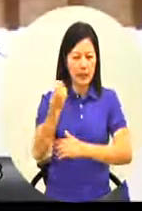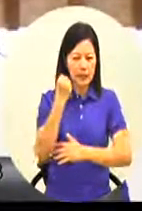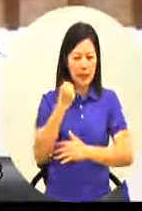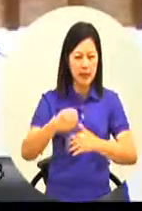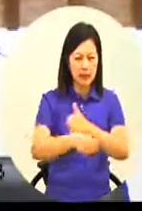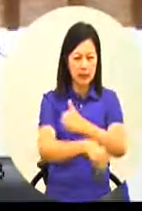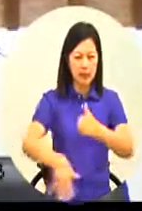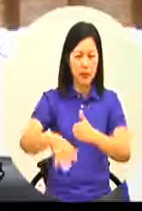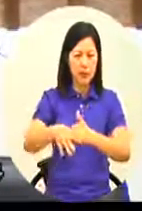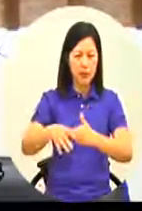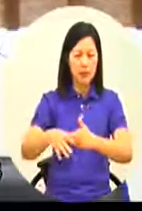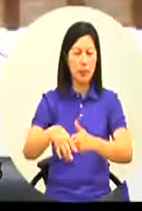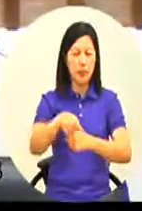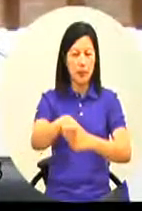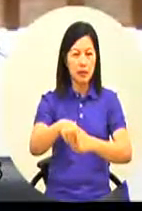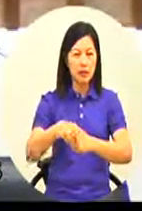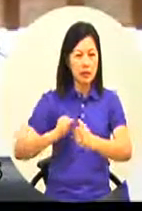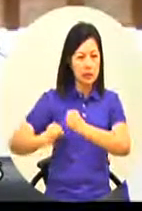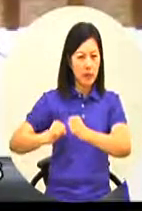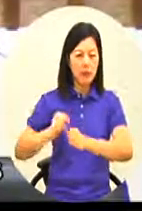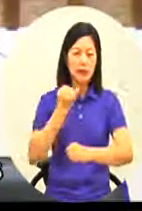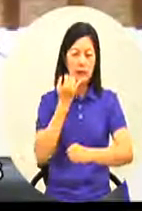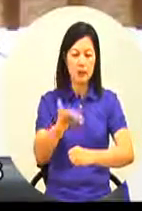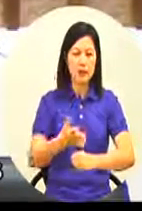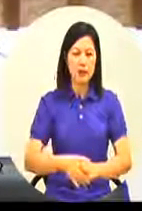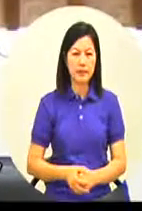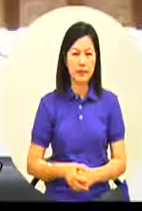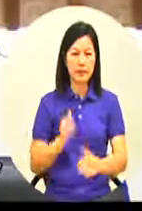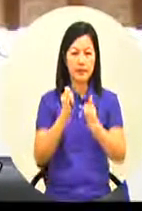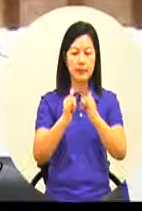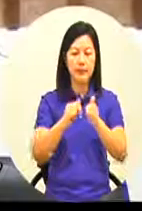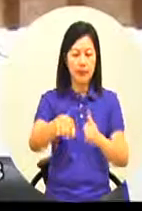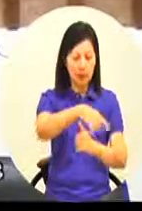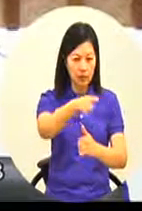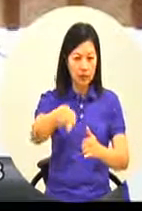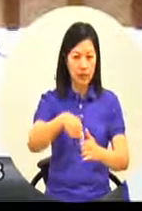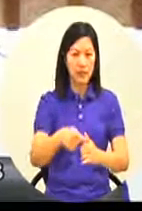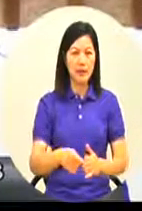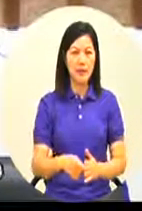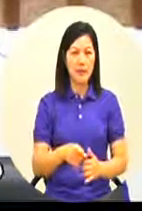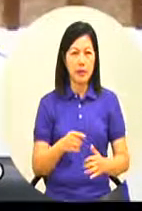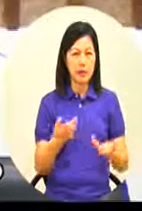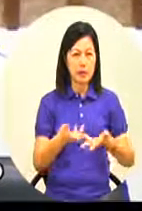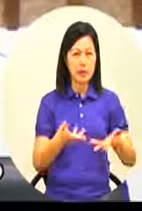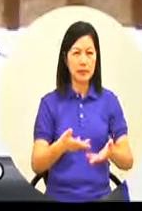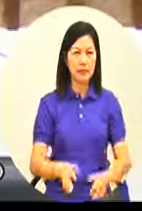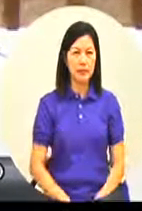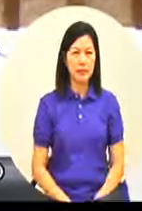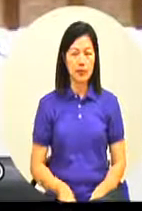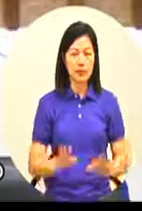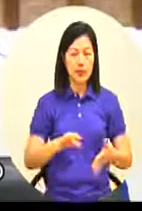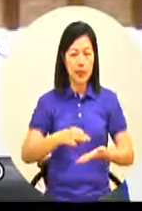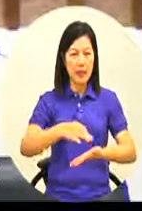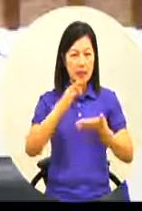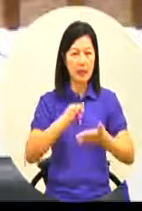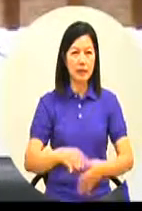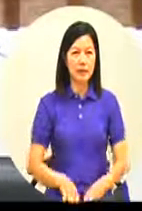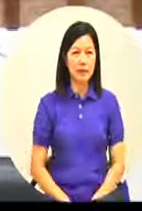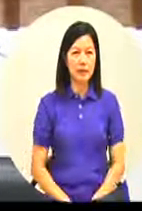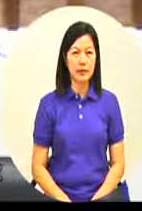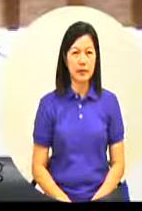好，我说那个部门不是你们公务门，是民间的。好，我现在提出这个，哇，我这个相